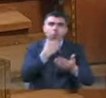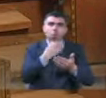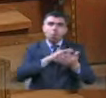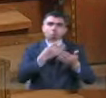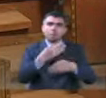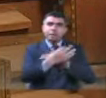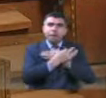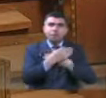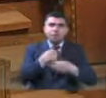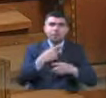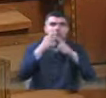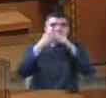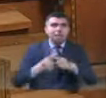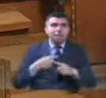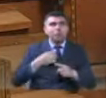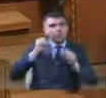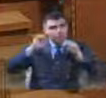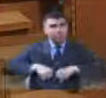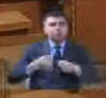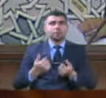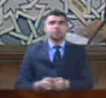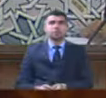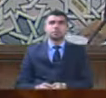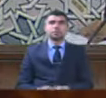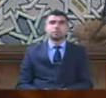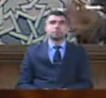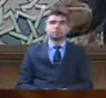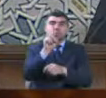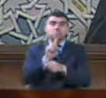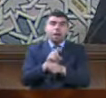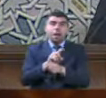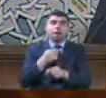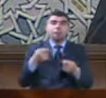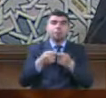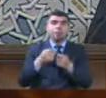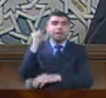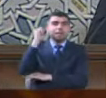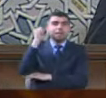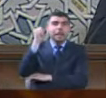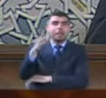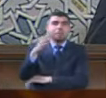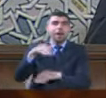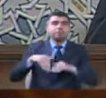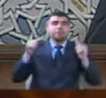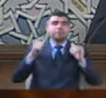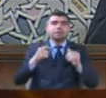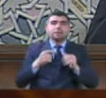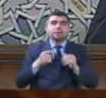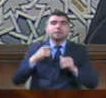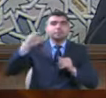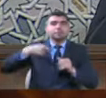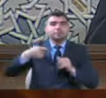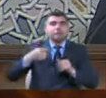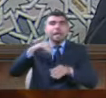ديال الميزانيات نطبقها فورا انا موجود. شكرا. التهرب الضريبي تقدم به الفريق الاستقلالي